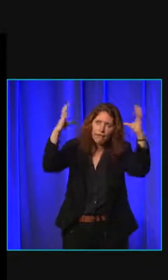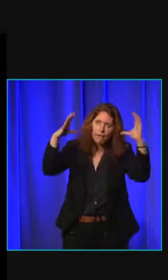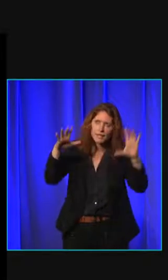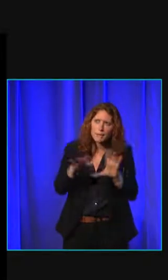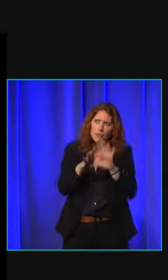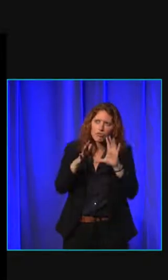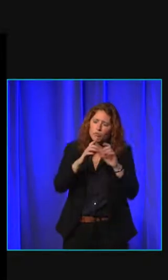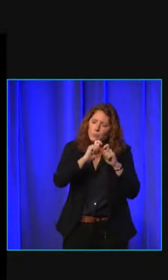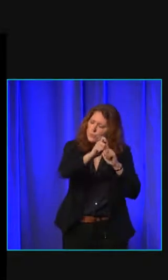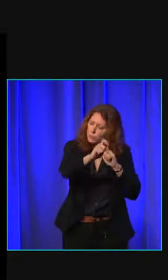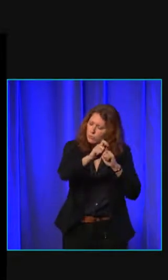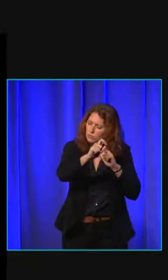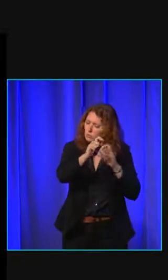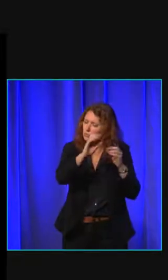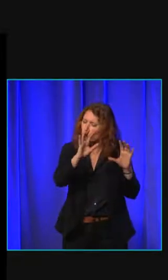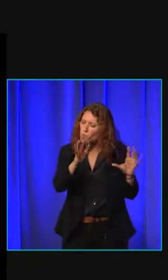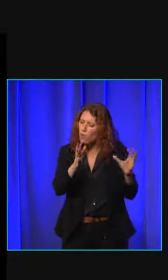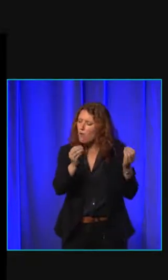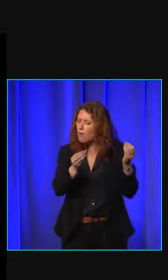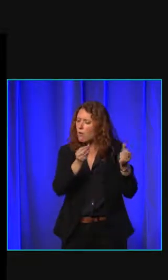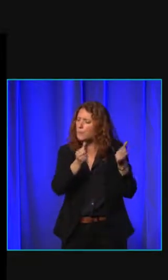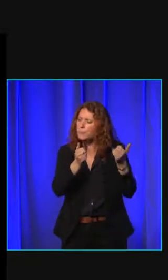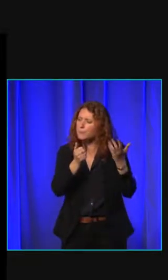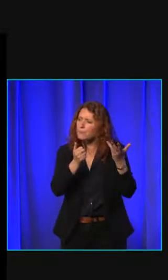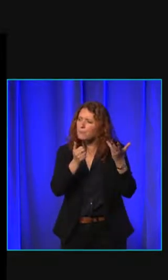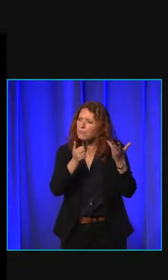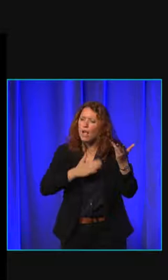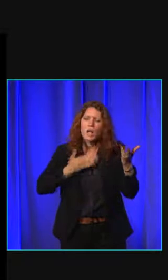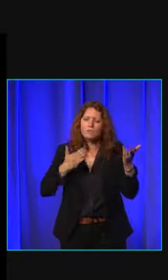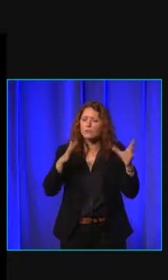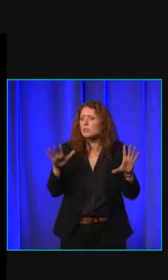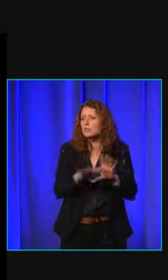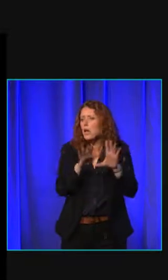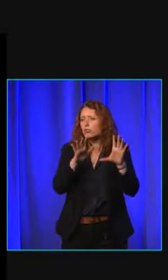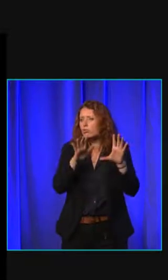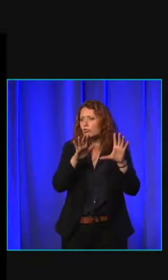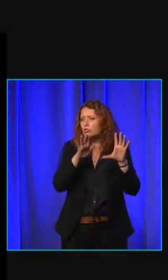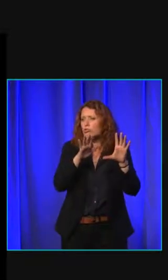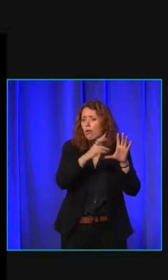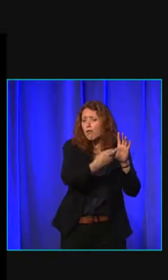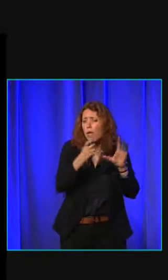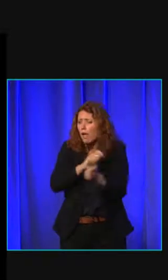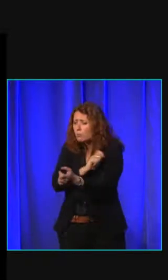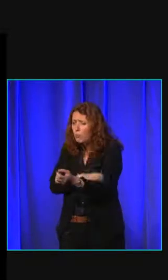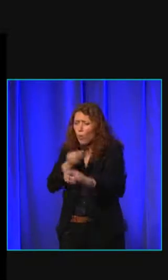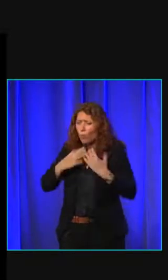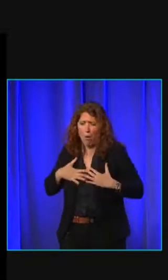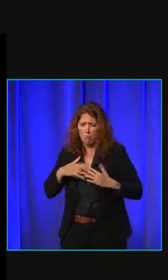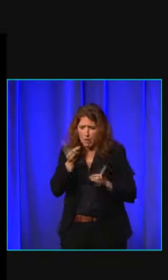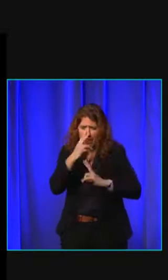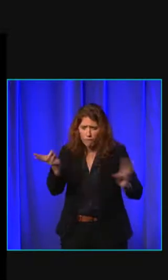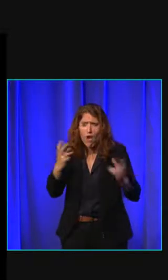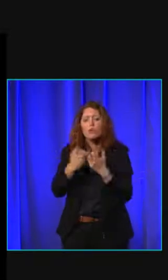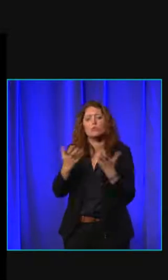visualiser le processus d'imagerie de guérison en utilisant des images métaphoriques. Par exemple, ici, une fracture de l'os, ça peut